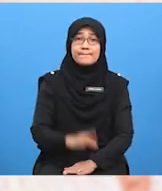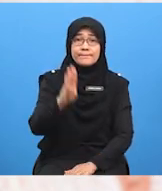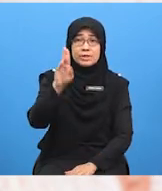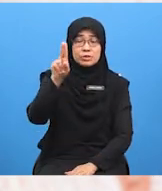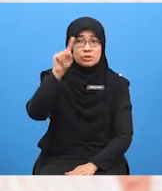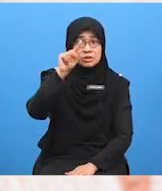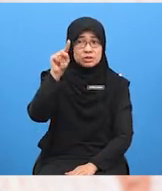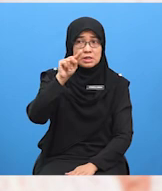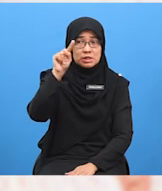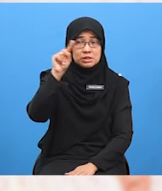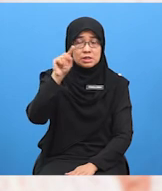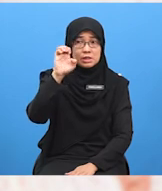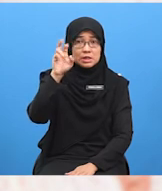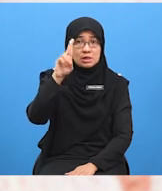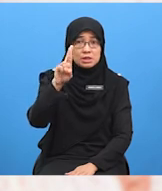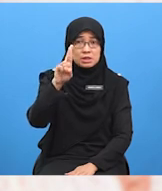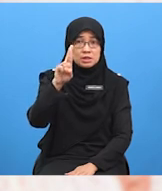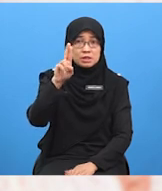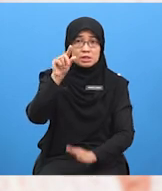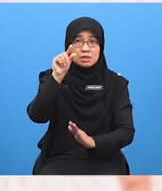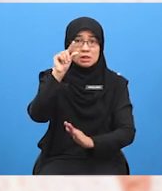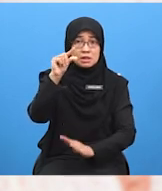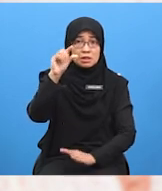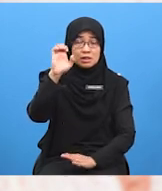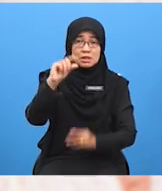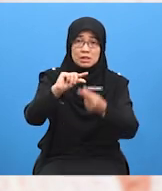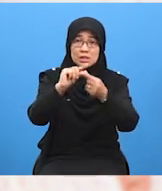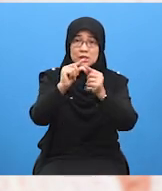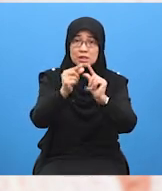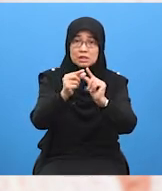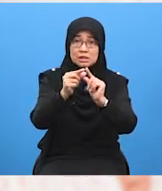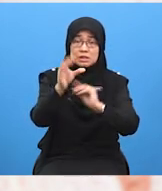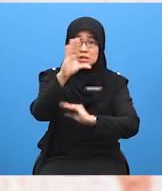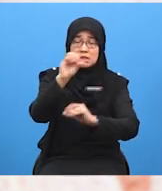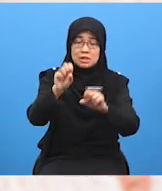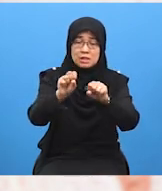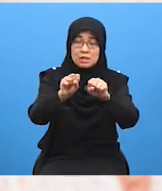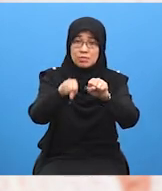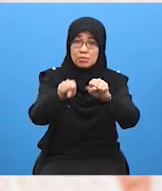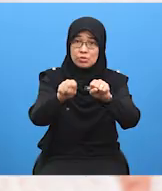buzzer, geganti dan motor DC.